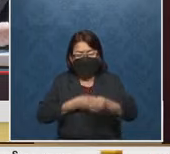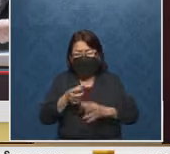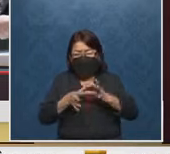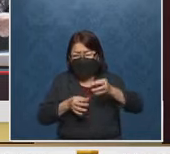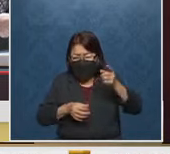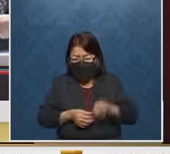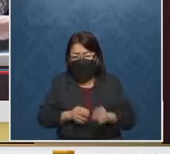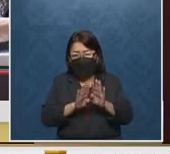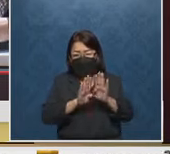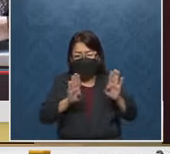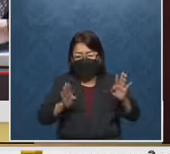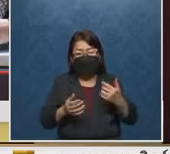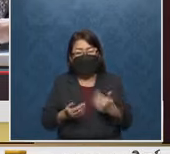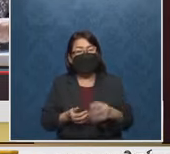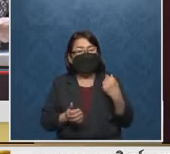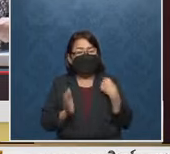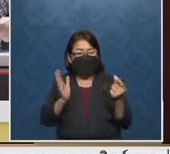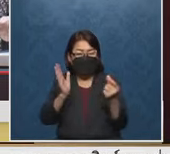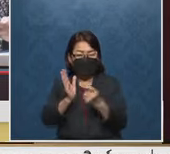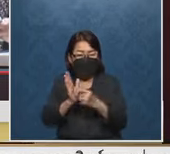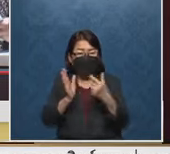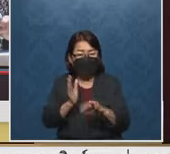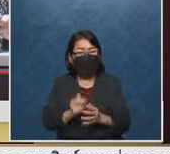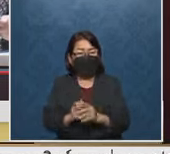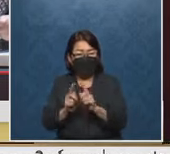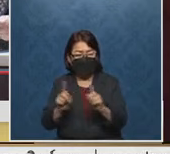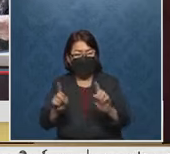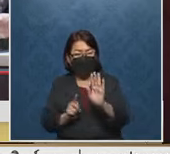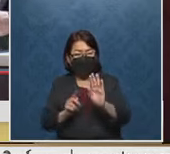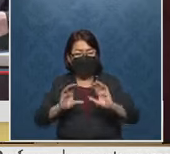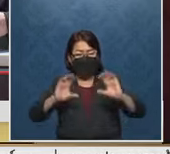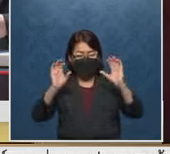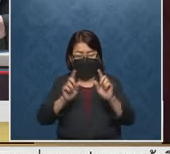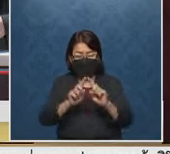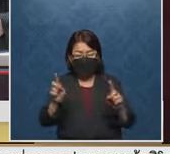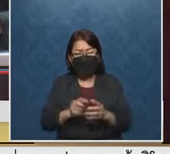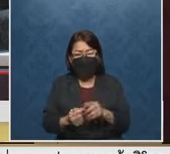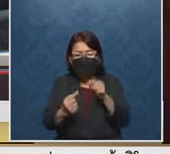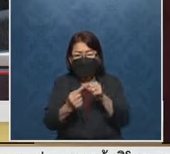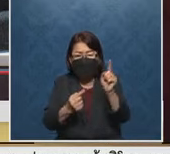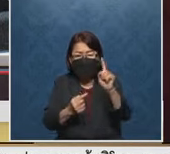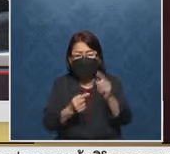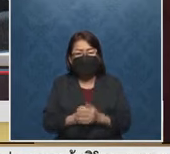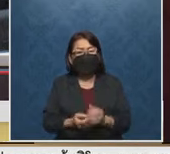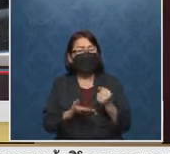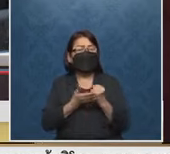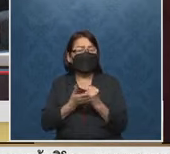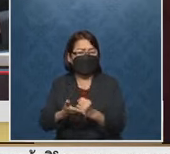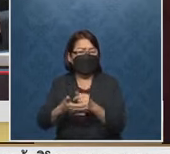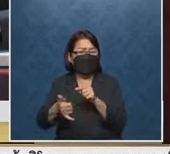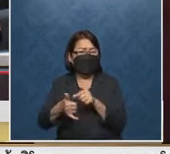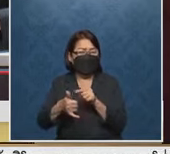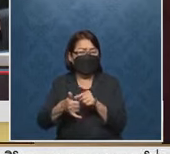ดขึ้นและเราได้กำหนดบางส่วนที่มันแตกต่างจากของรัฐบาลโดยเฉพาะอย่างยิ่งการเยียวยาหลังจาก